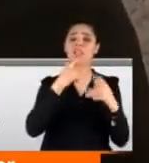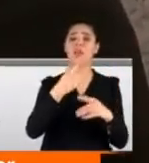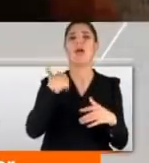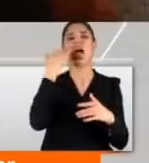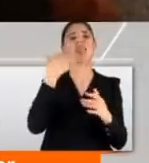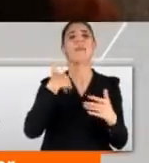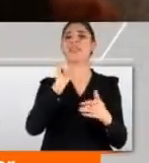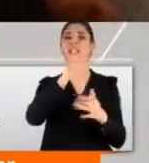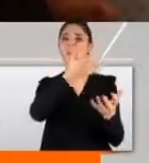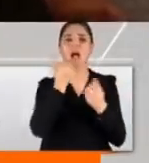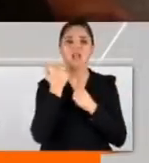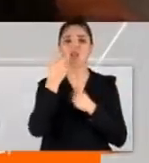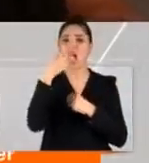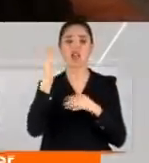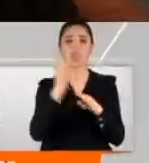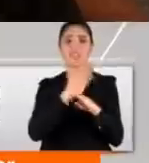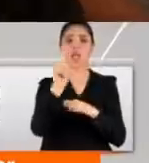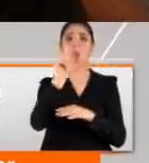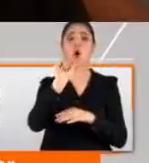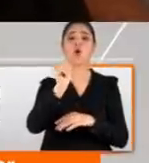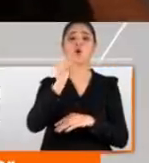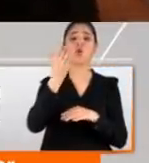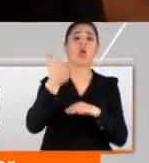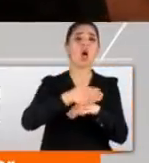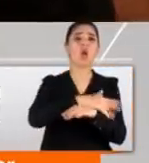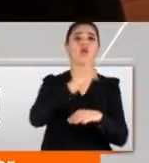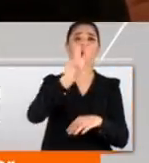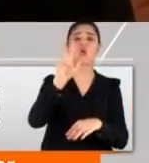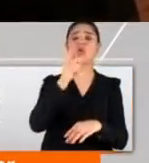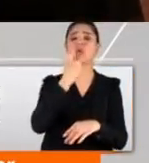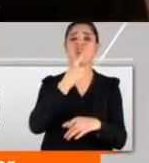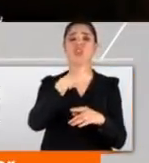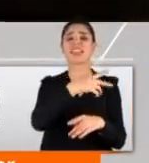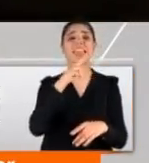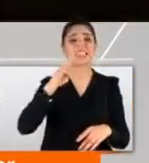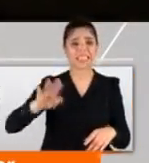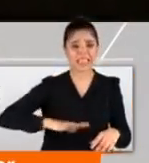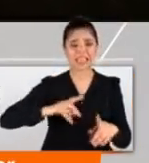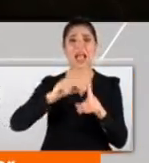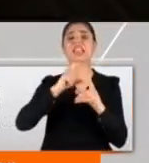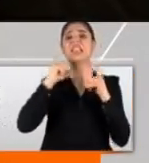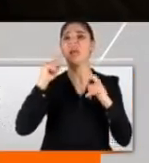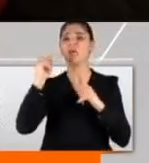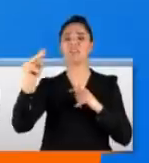zaman alacak? Gözü yaşlı çünkü 10 gün önce 33 yaşındaki iki çocuk annesi kızı damadı tarafından katledildi.